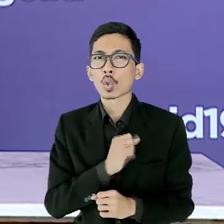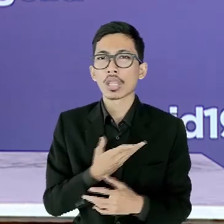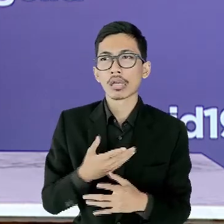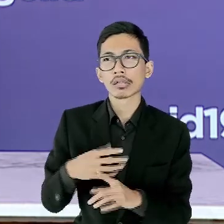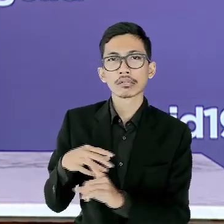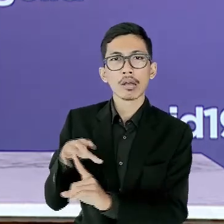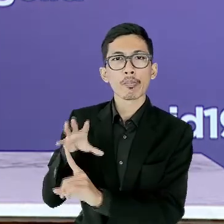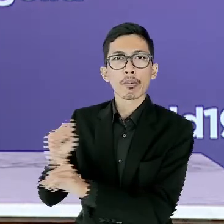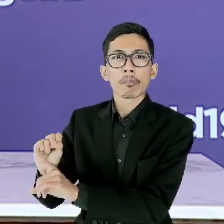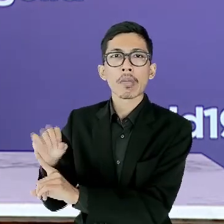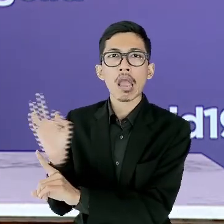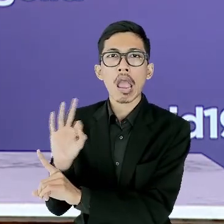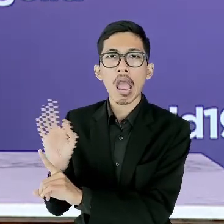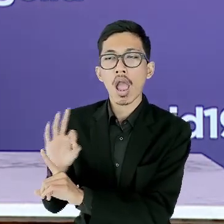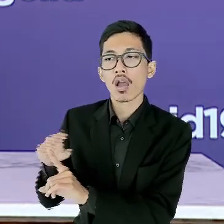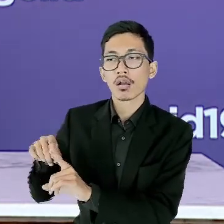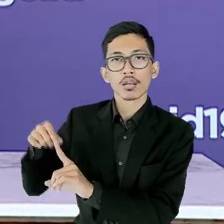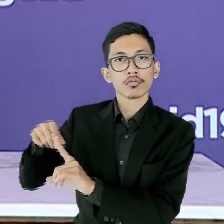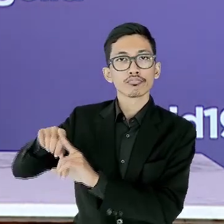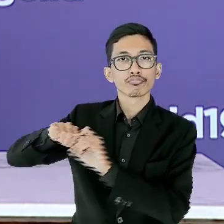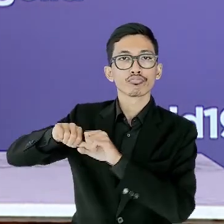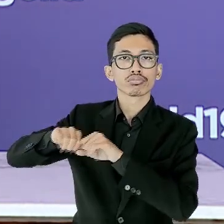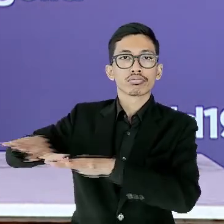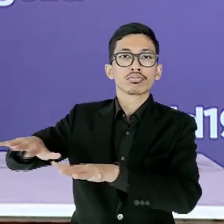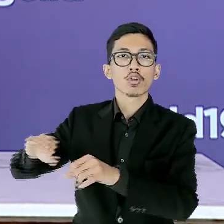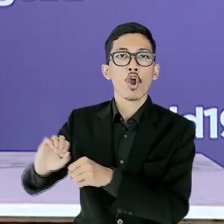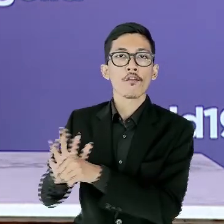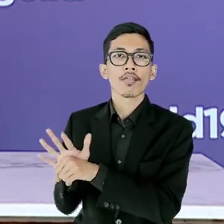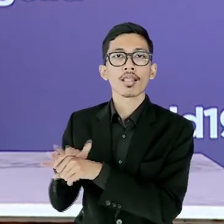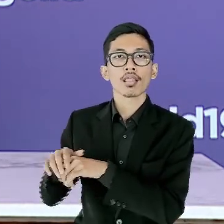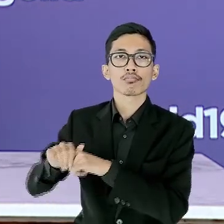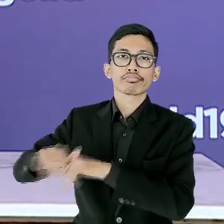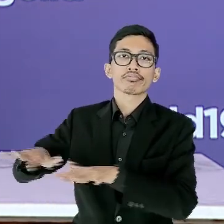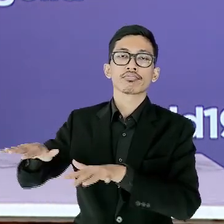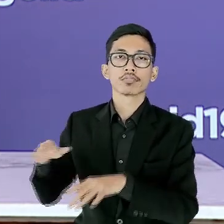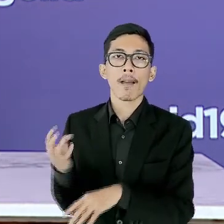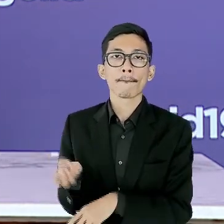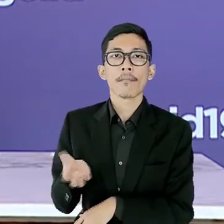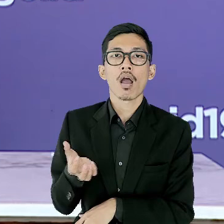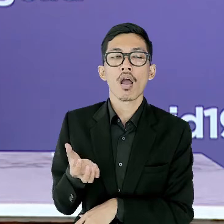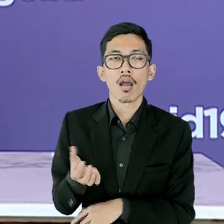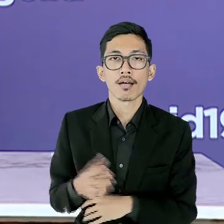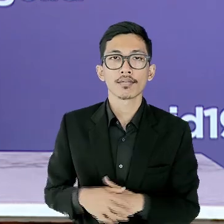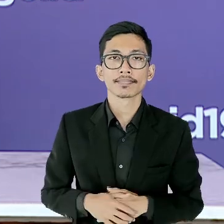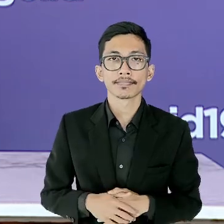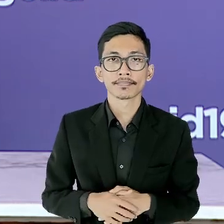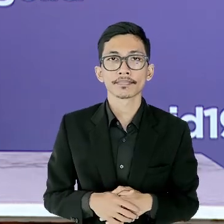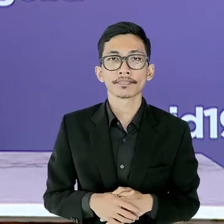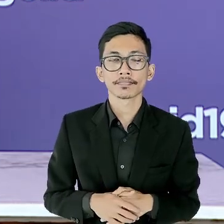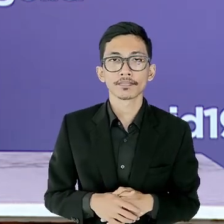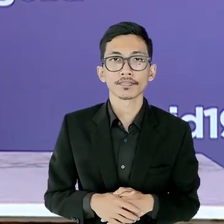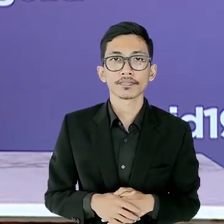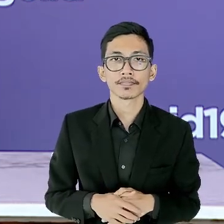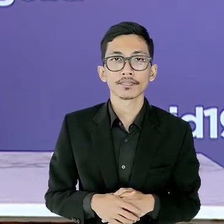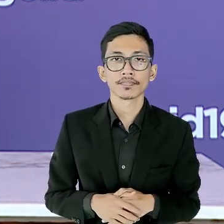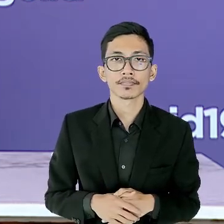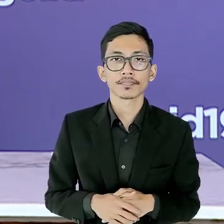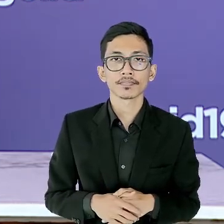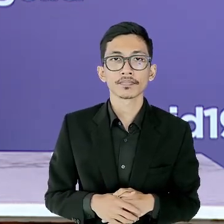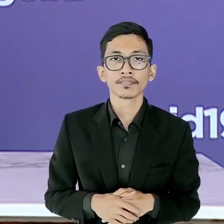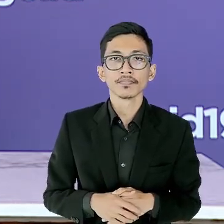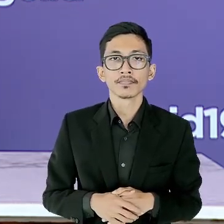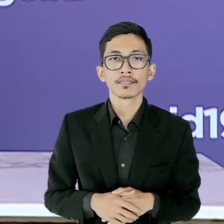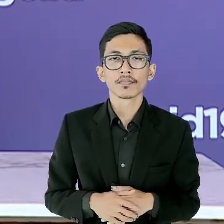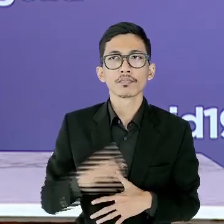masyarakat. Selain itu, upaya pengendalian COVID-19 oleh pemerintah yang dilakukan yaitu